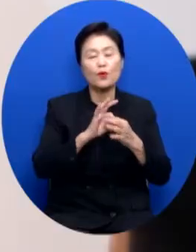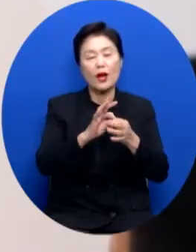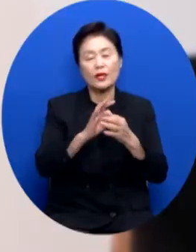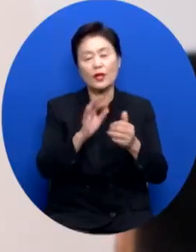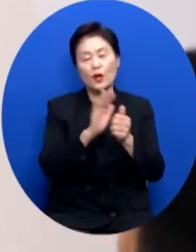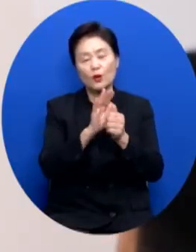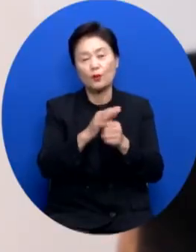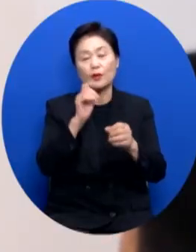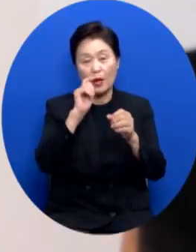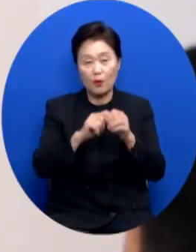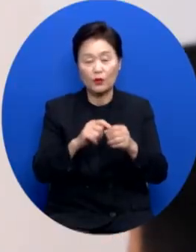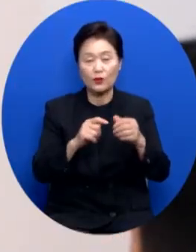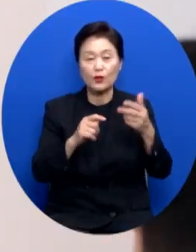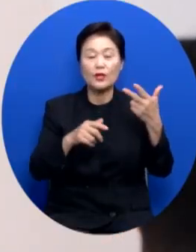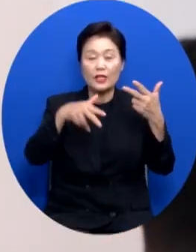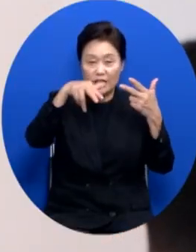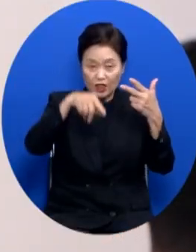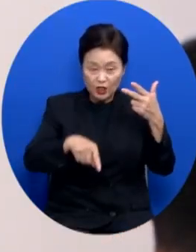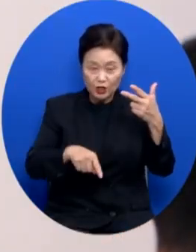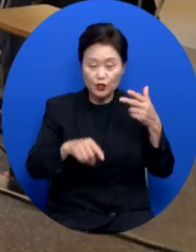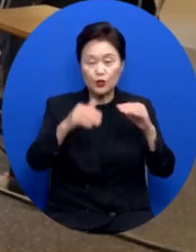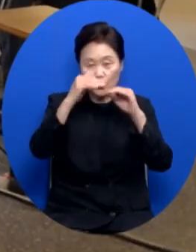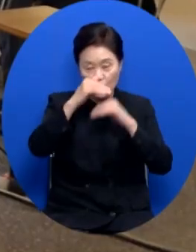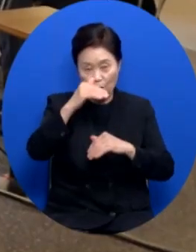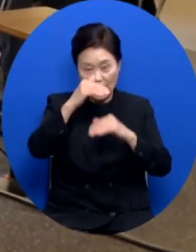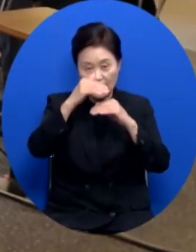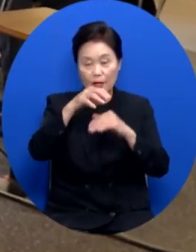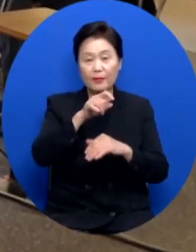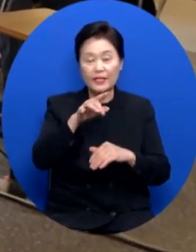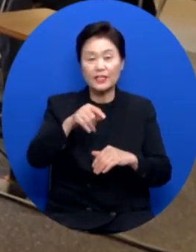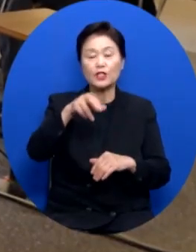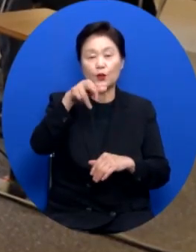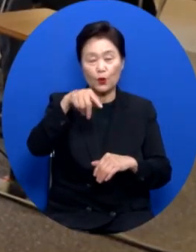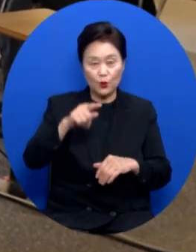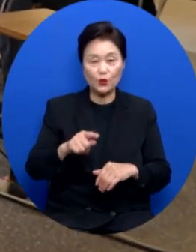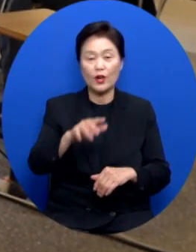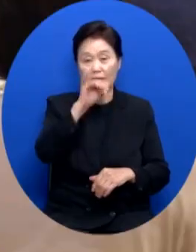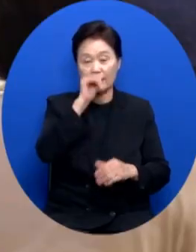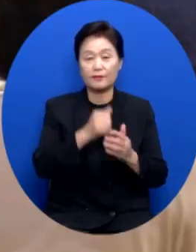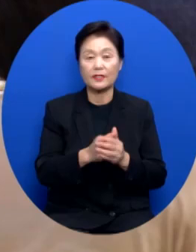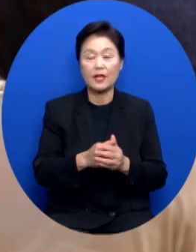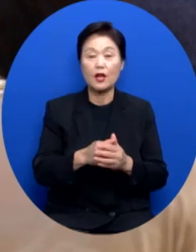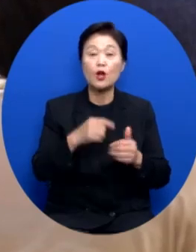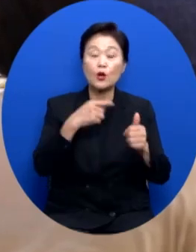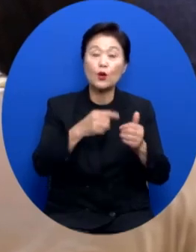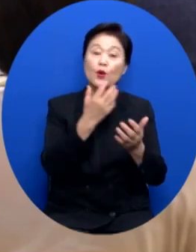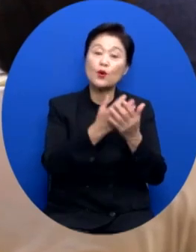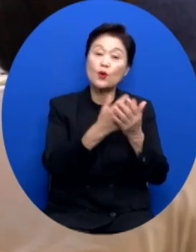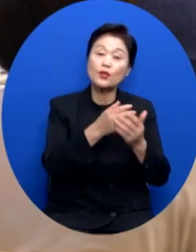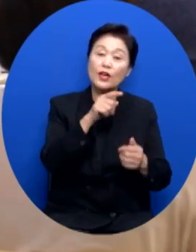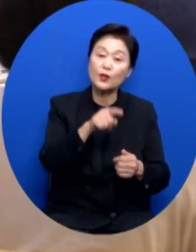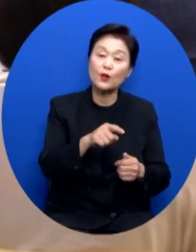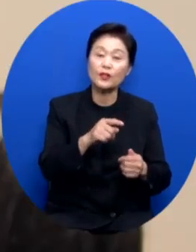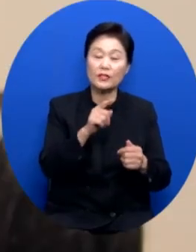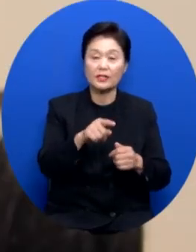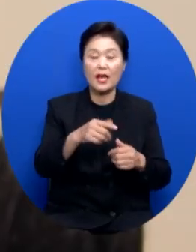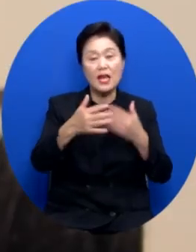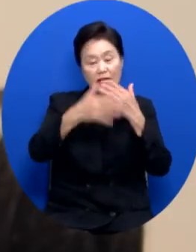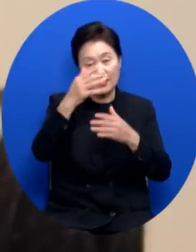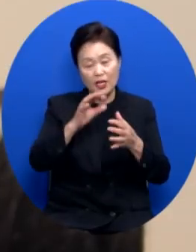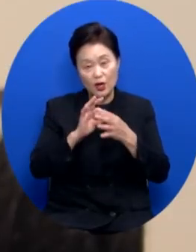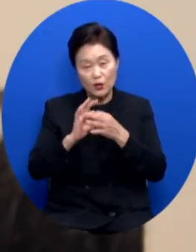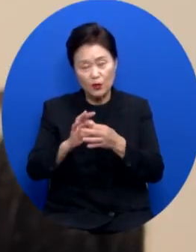만들어진 7주 과정의 메리지 코스를 소개했습니다 메리지 코스는 교육자인 게스트 저널과 영상을